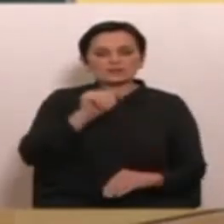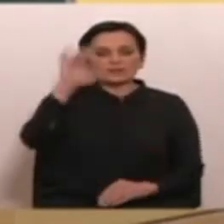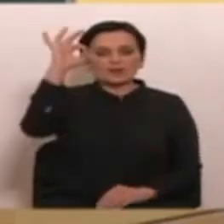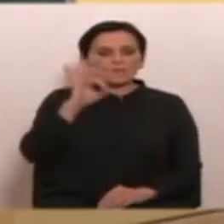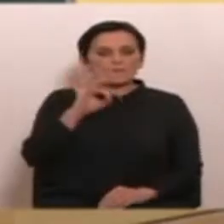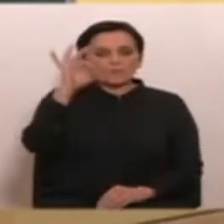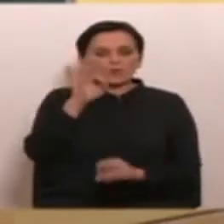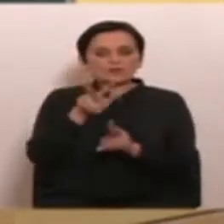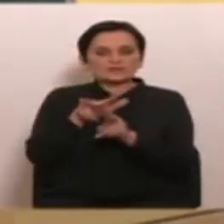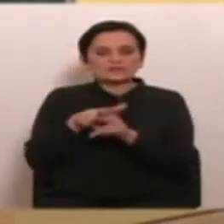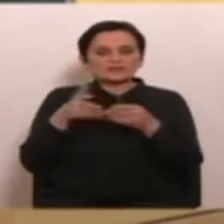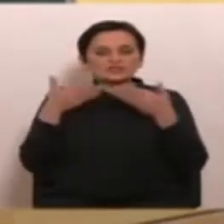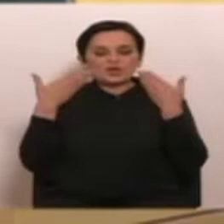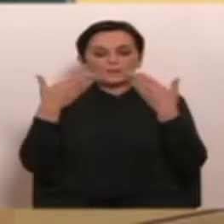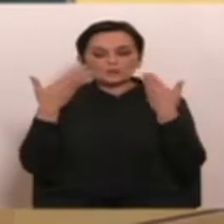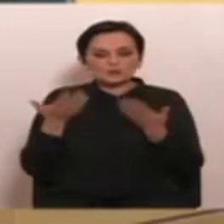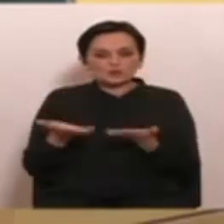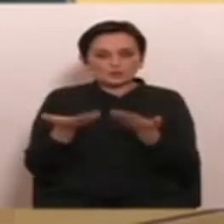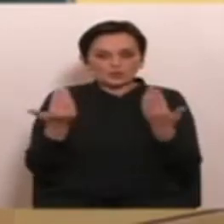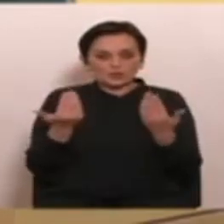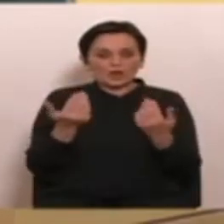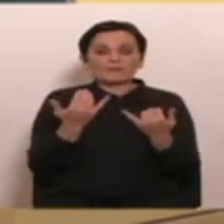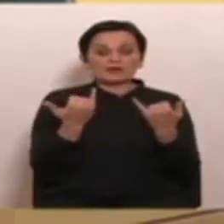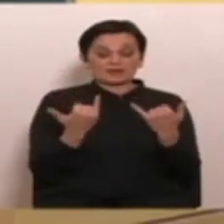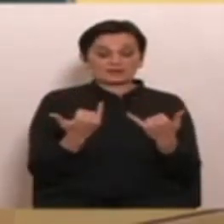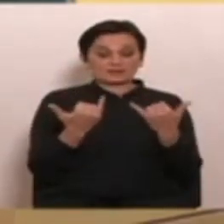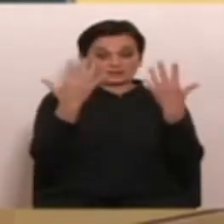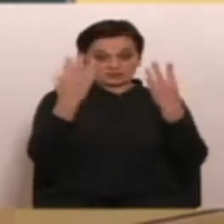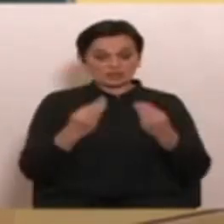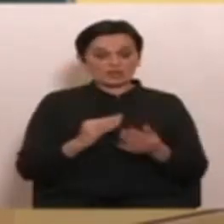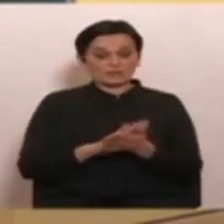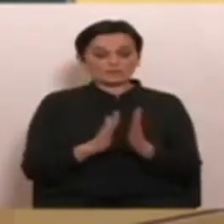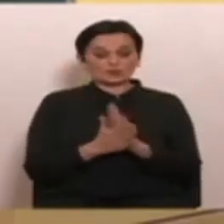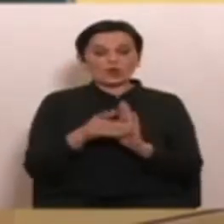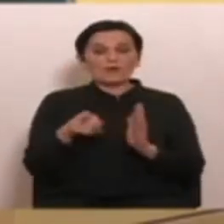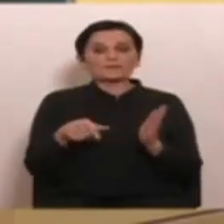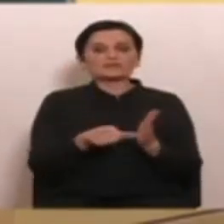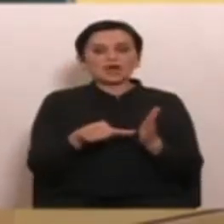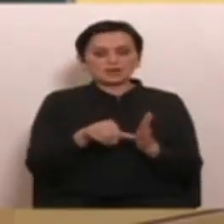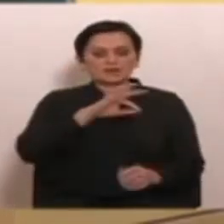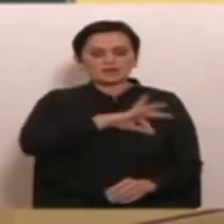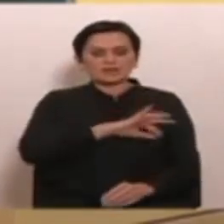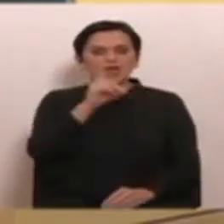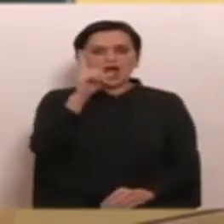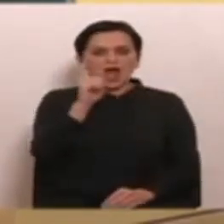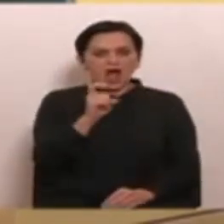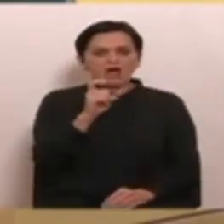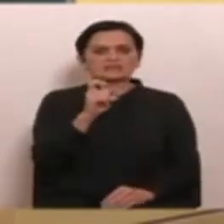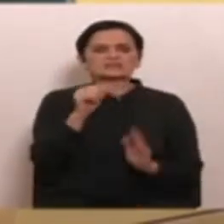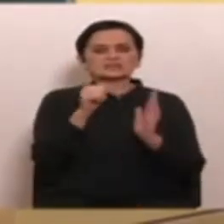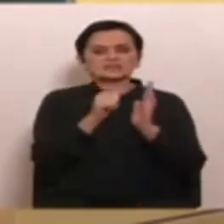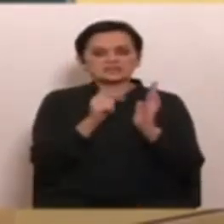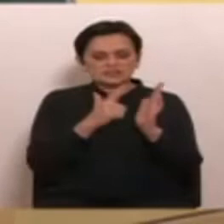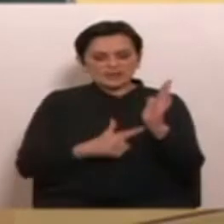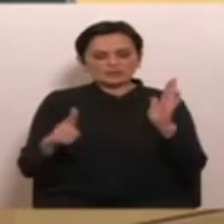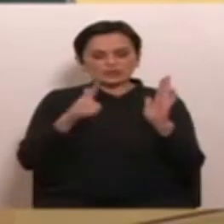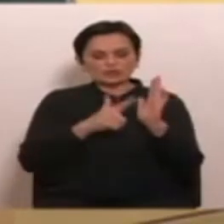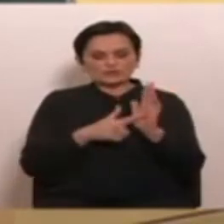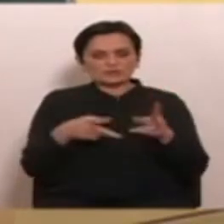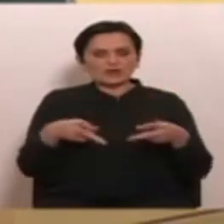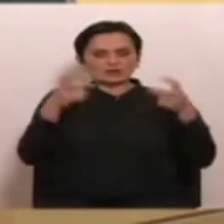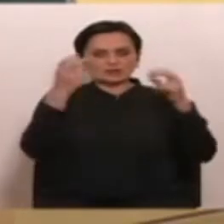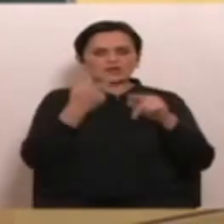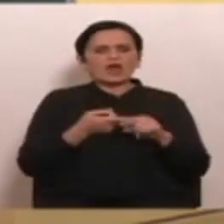ტვირთის შემსუბუქება. დღეის მდგომარეობით ამ დახმარებით ისარგებლა უკვე 177-მა სასტუმრომ, ეს არის